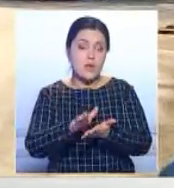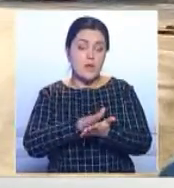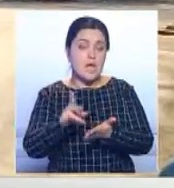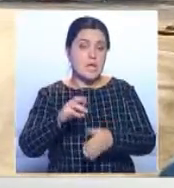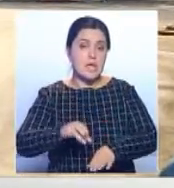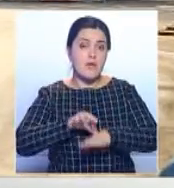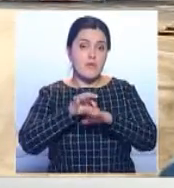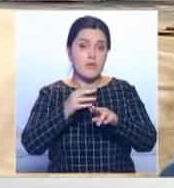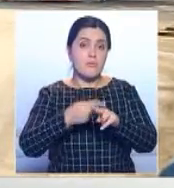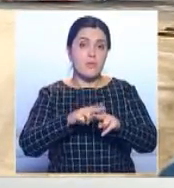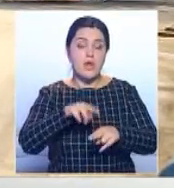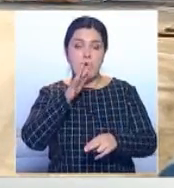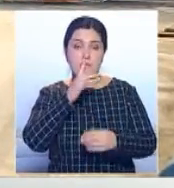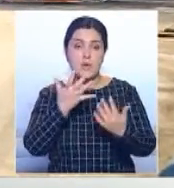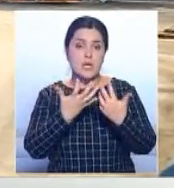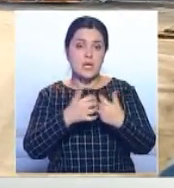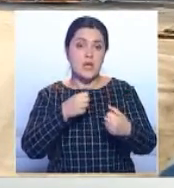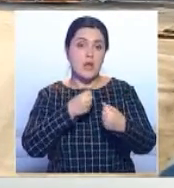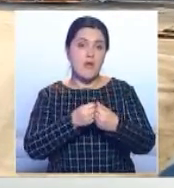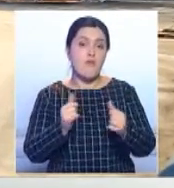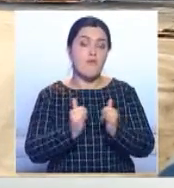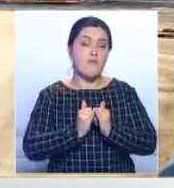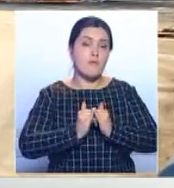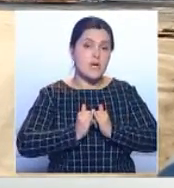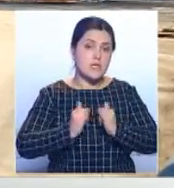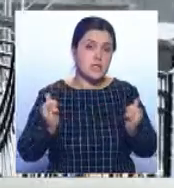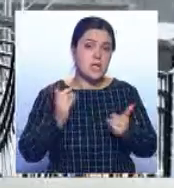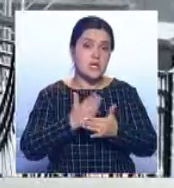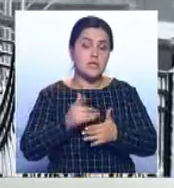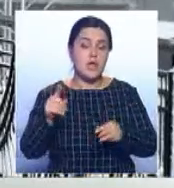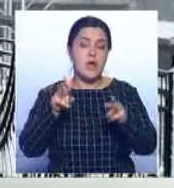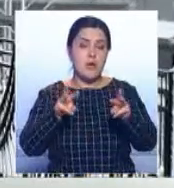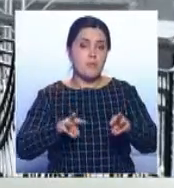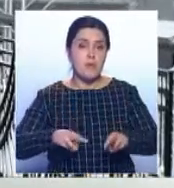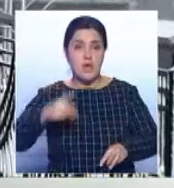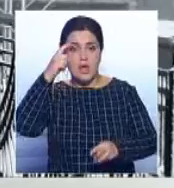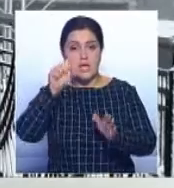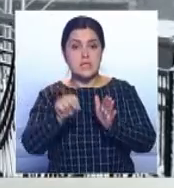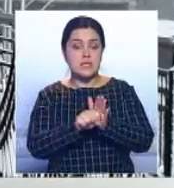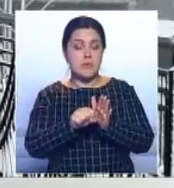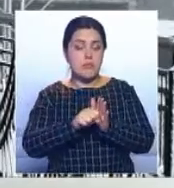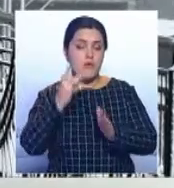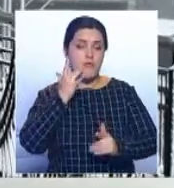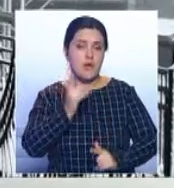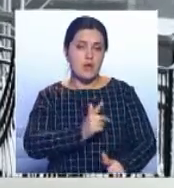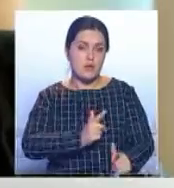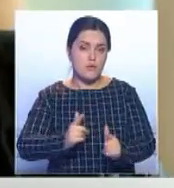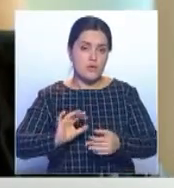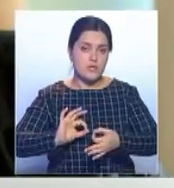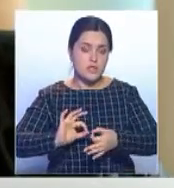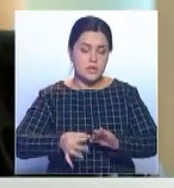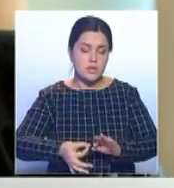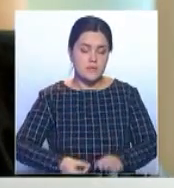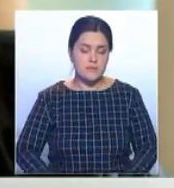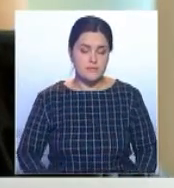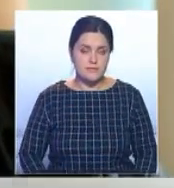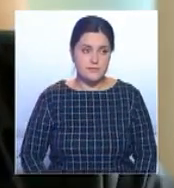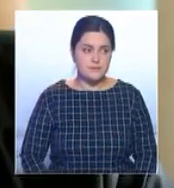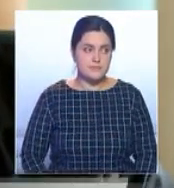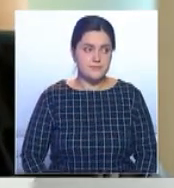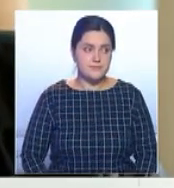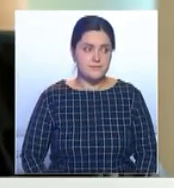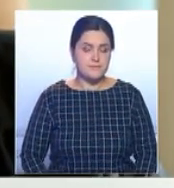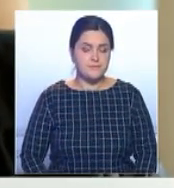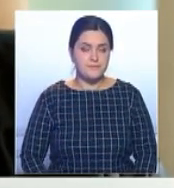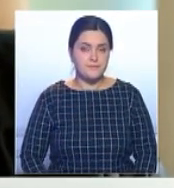очевидно, что в этот период количество аварий в разы возрастает. Чиновники утверждают, к зиме готовятся тщательно. Нами формується